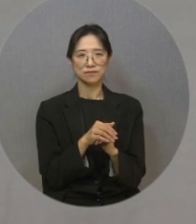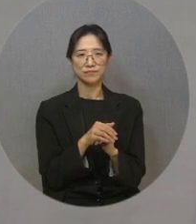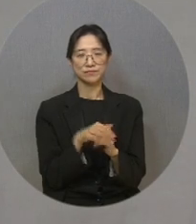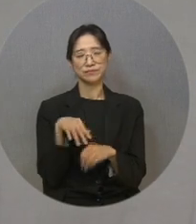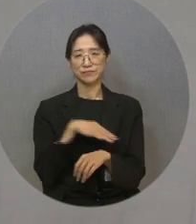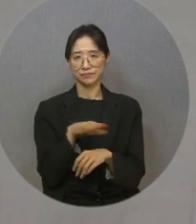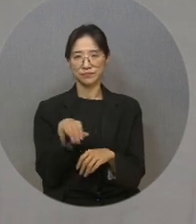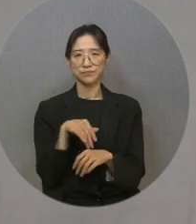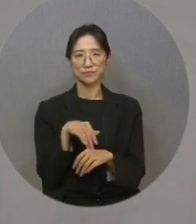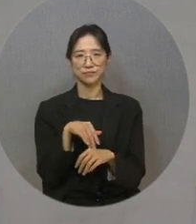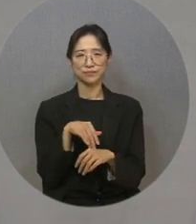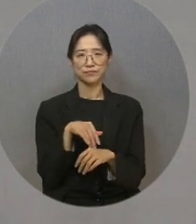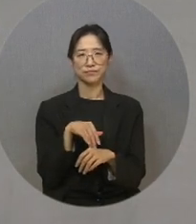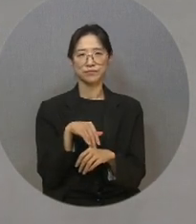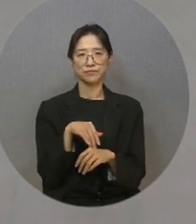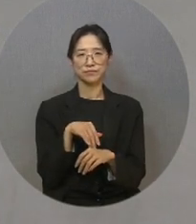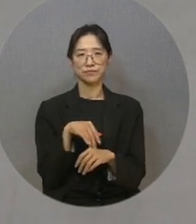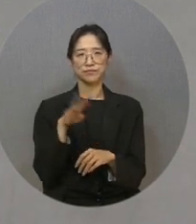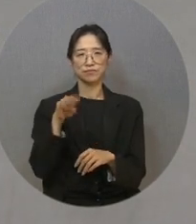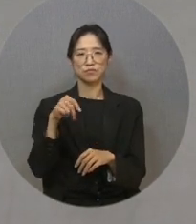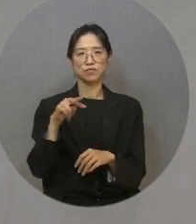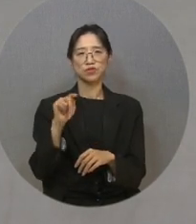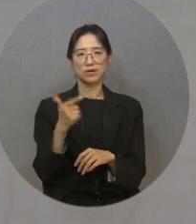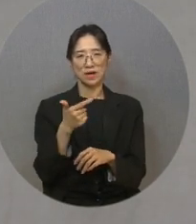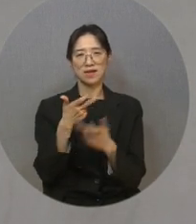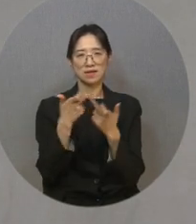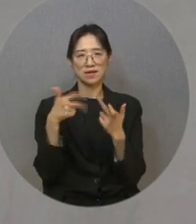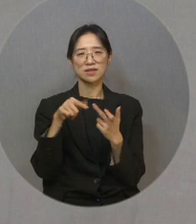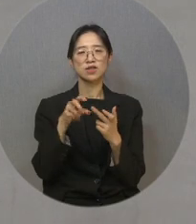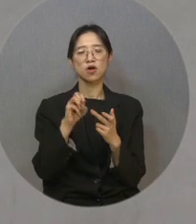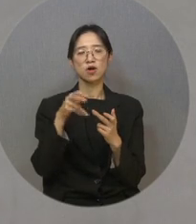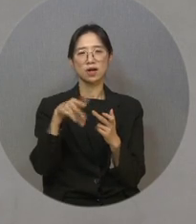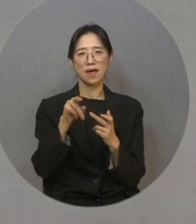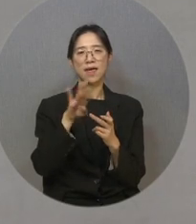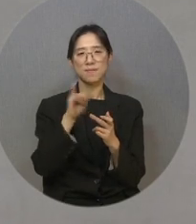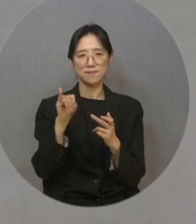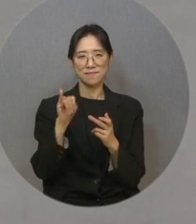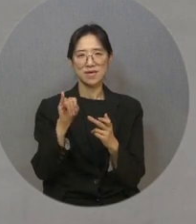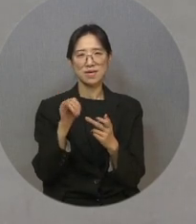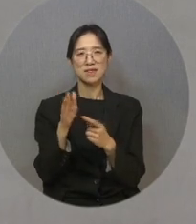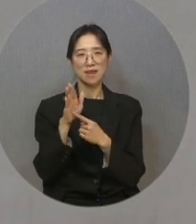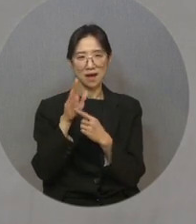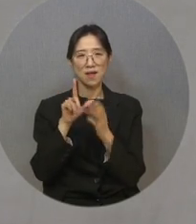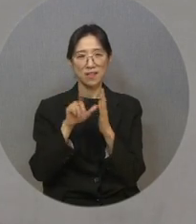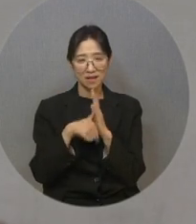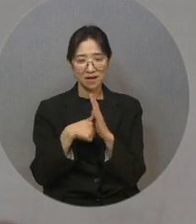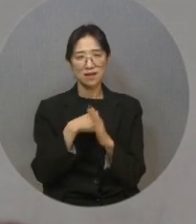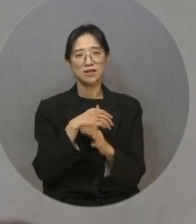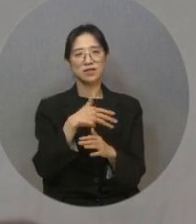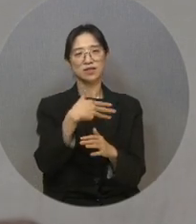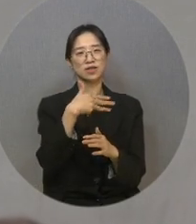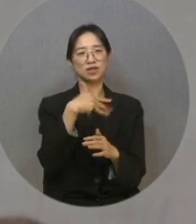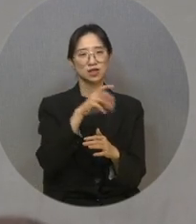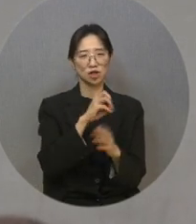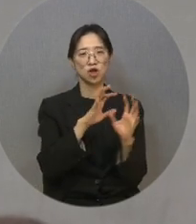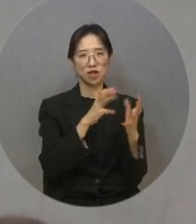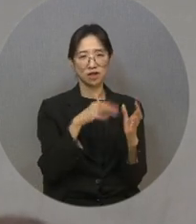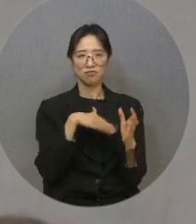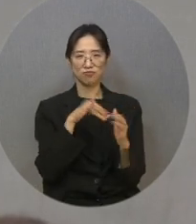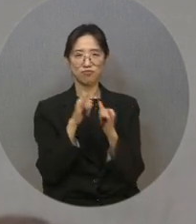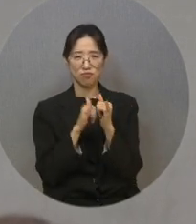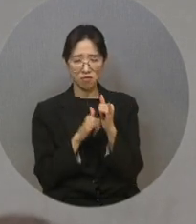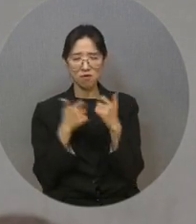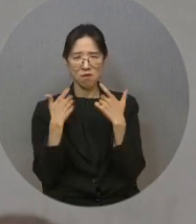우리가 그 북한산 정계비가 나올 때까지만 해도 청나라와 우리의 역사에서 엄연히 나와